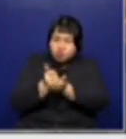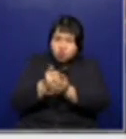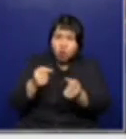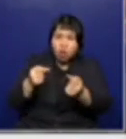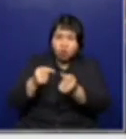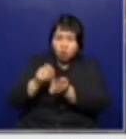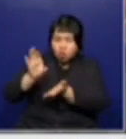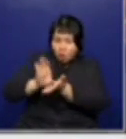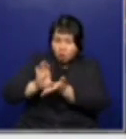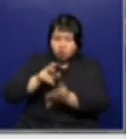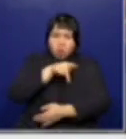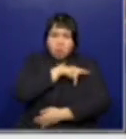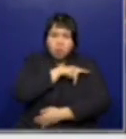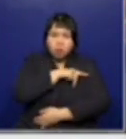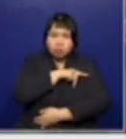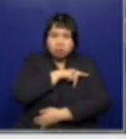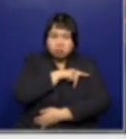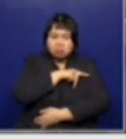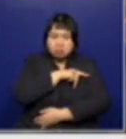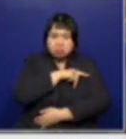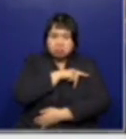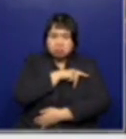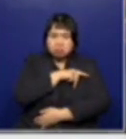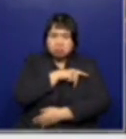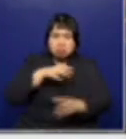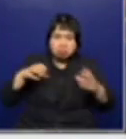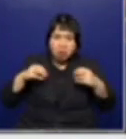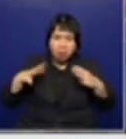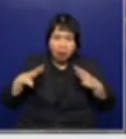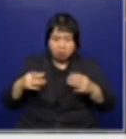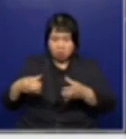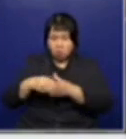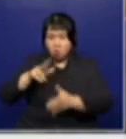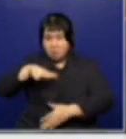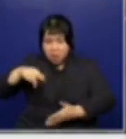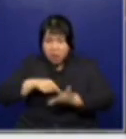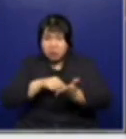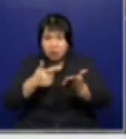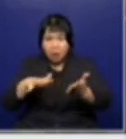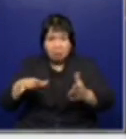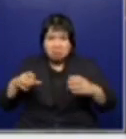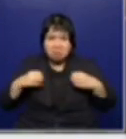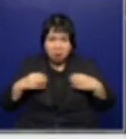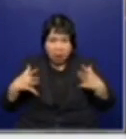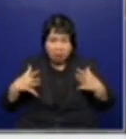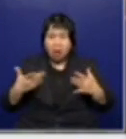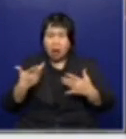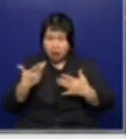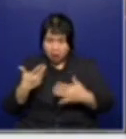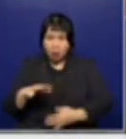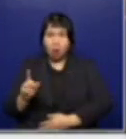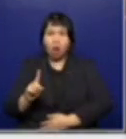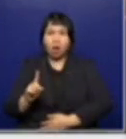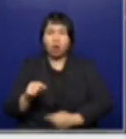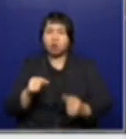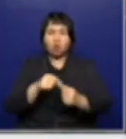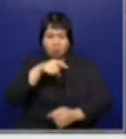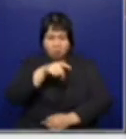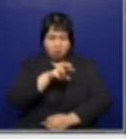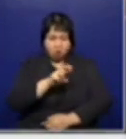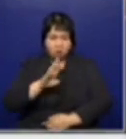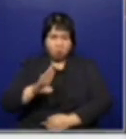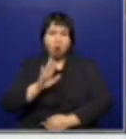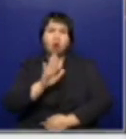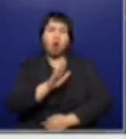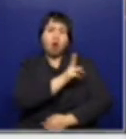าสนาแห่งชาติของนายนิยมเวชกามาและคณะพรรคเพื่อไทยลามไปถึงพระญาติเดียวกันของหมอประส